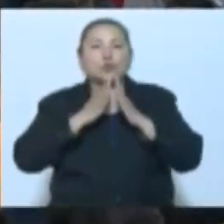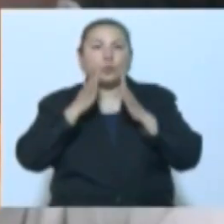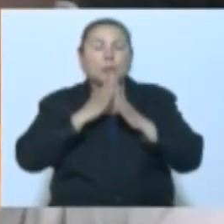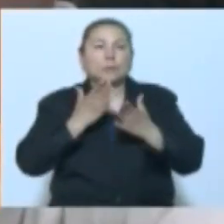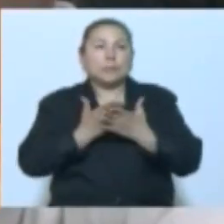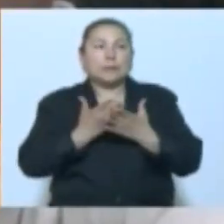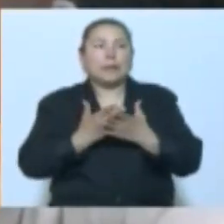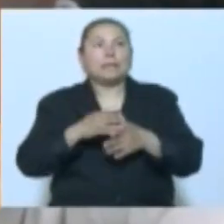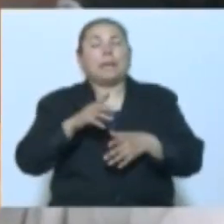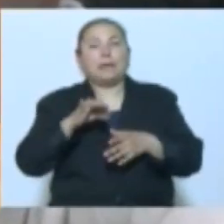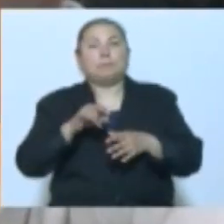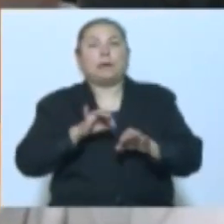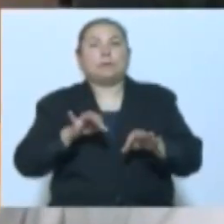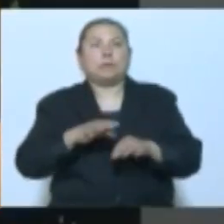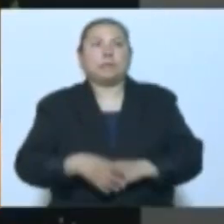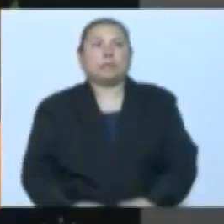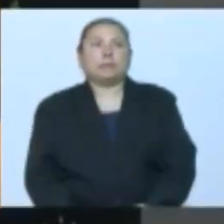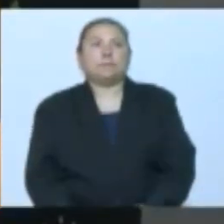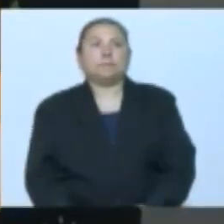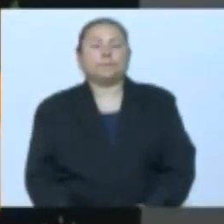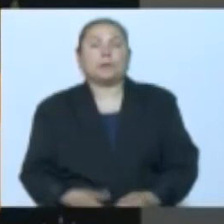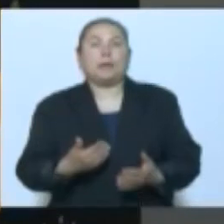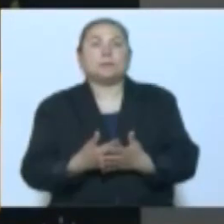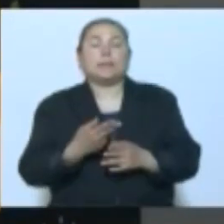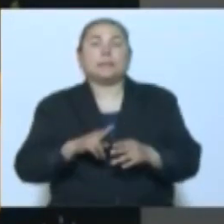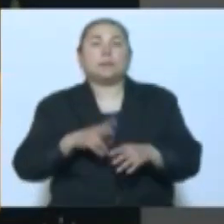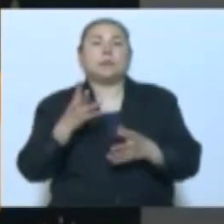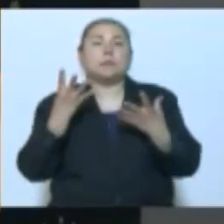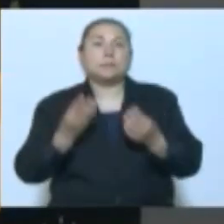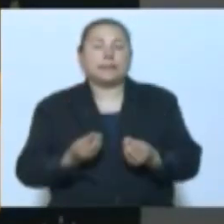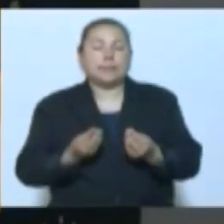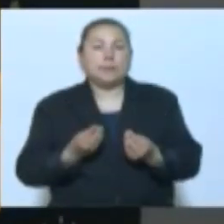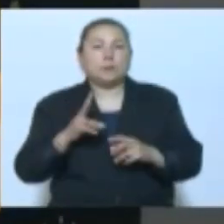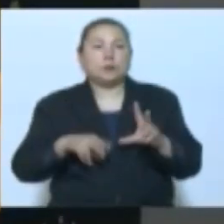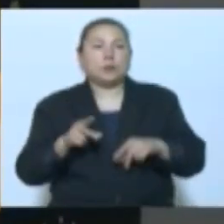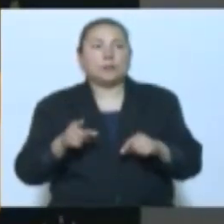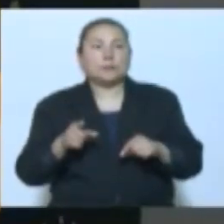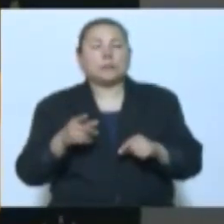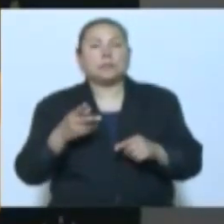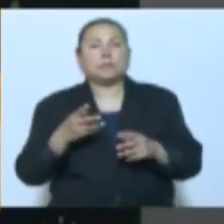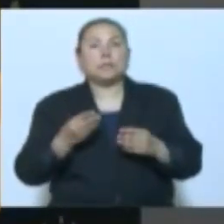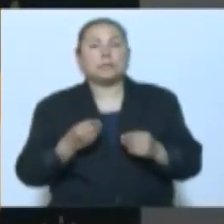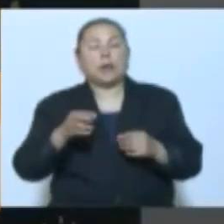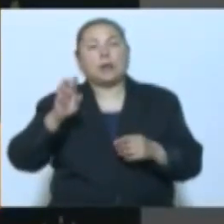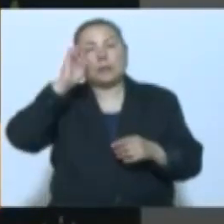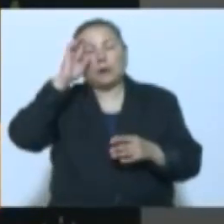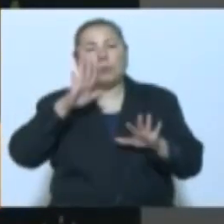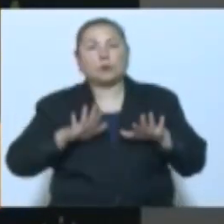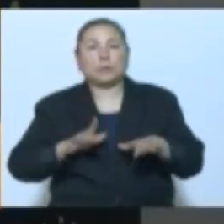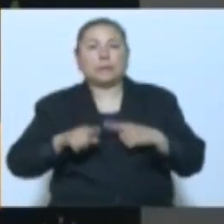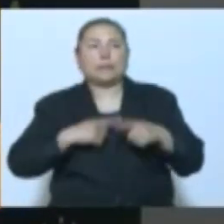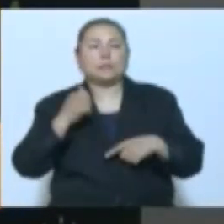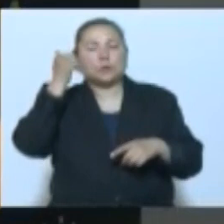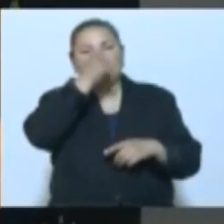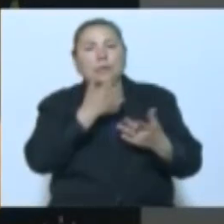жөніндегі тәлімі мол әңгімелер айтылды. Жалпы бұл түн тағдыр кеші дейді. Бұл түннің алар орны келесі жылға